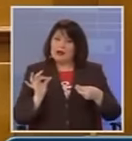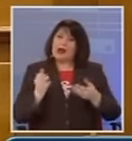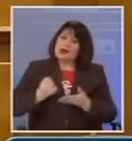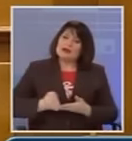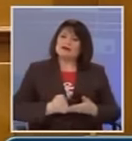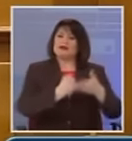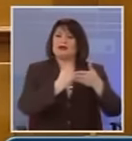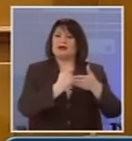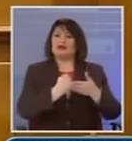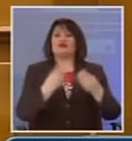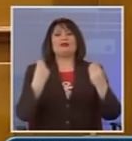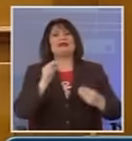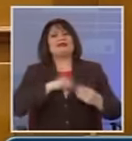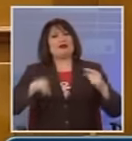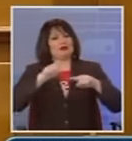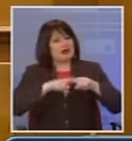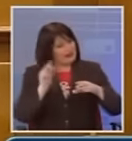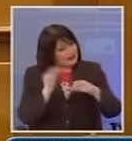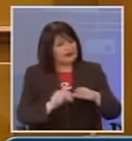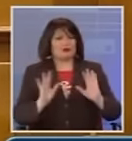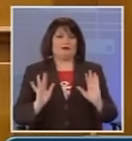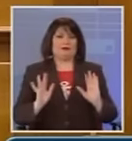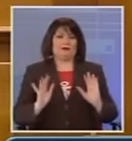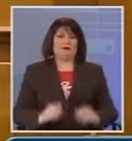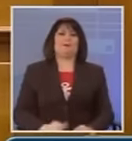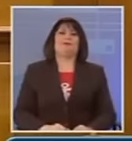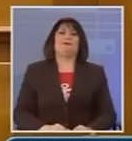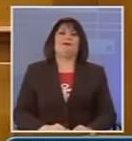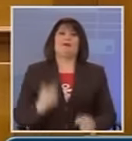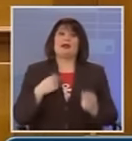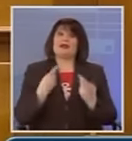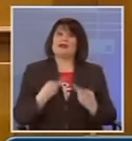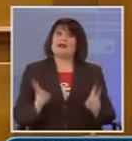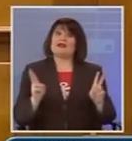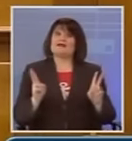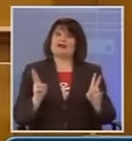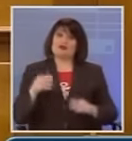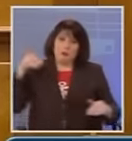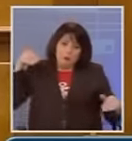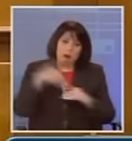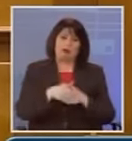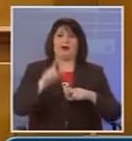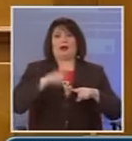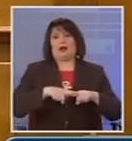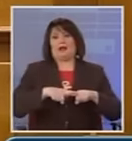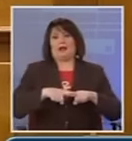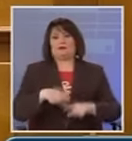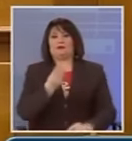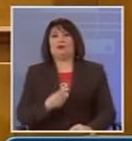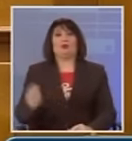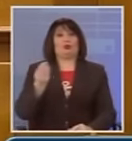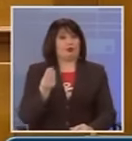στηρίξουμε οτιδήποτε είναι προς το συμφέρον της χώρας. Αλλά και δεν θα σας αφήσουμε να πάτε τη χώρα στα βράχια. Πολύ